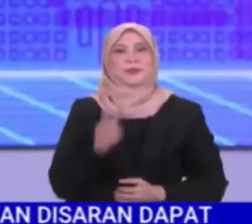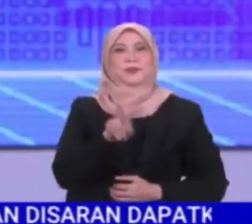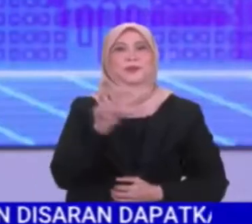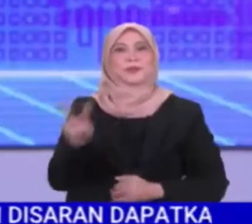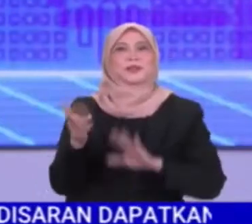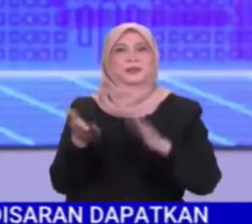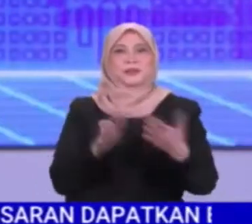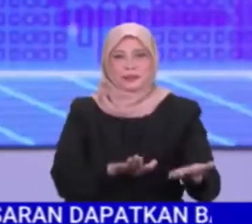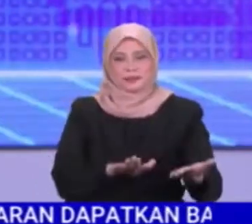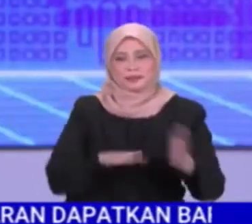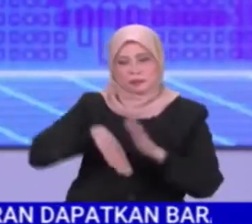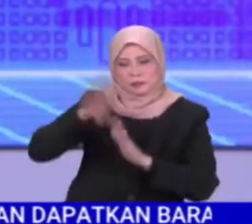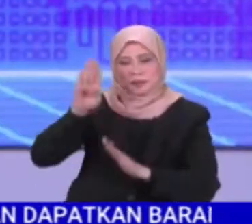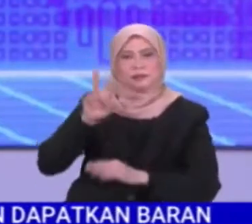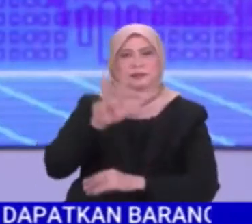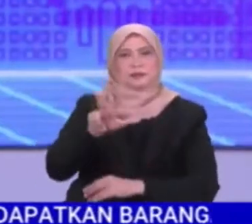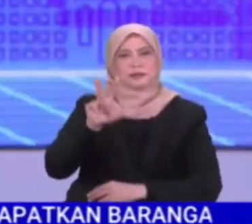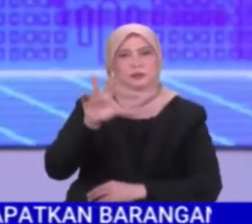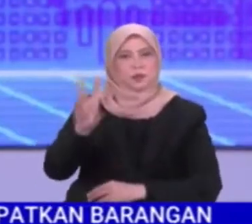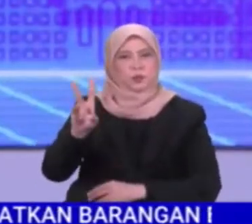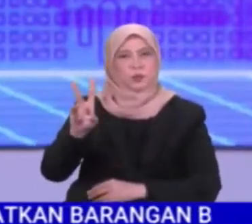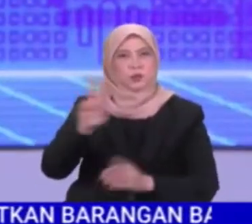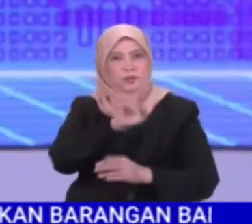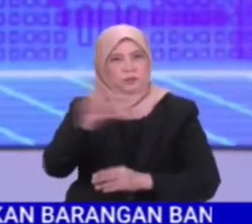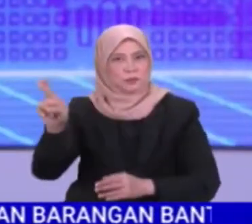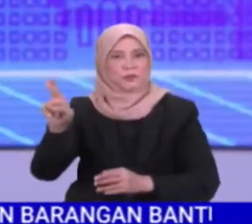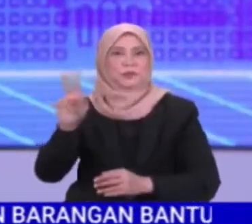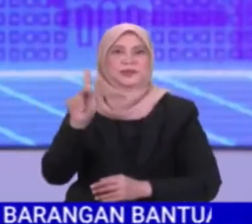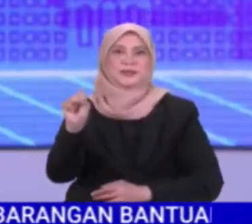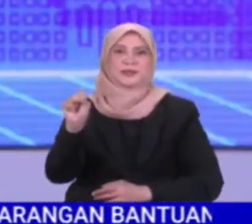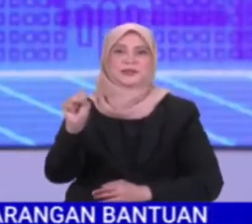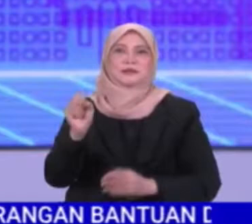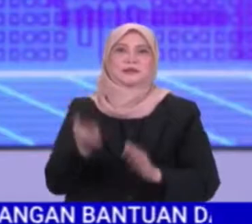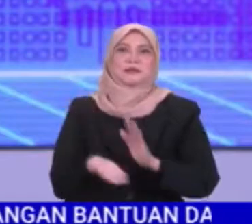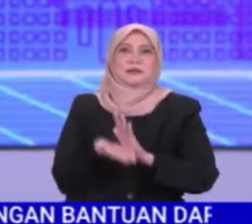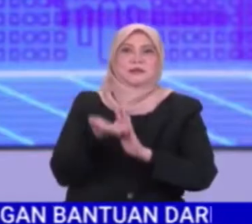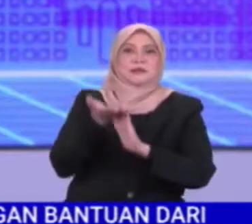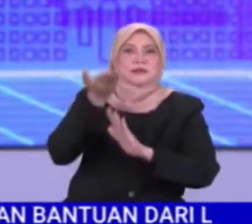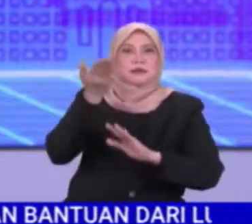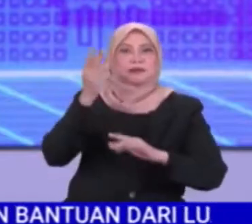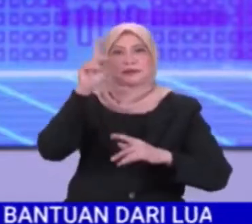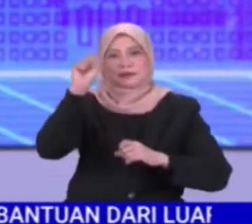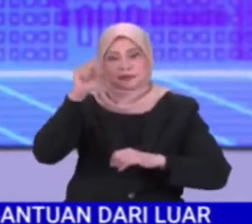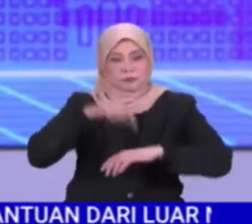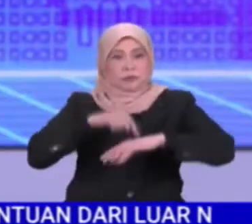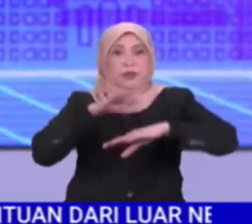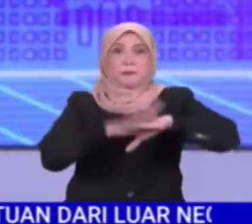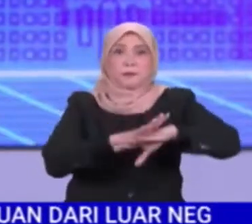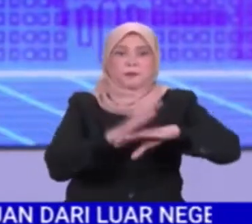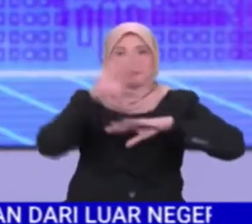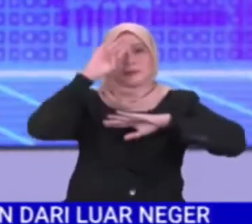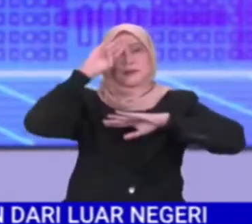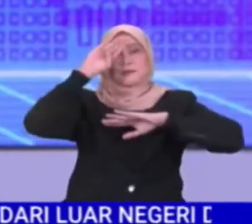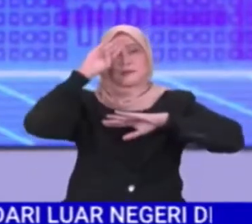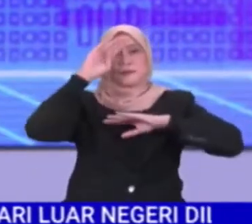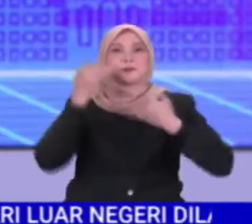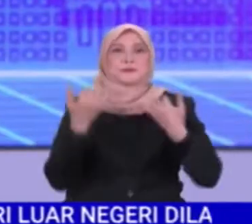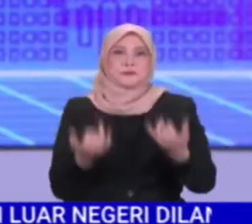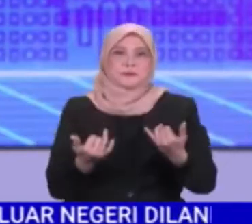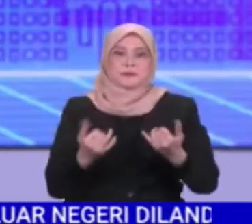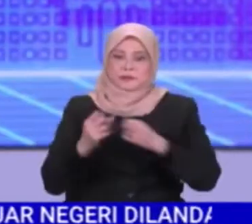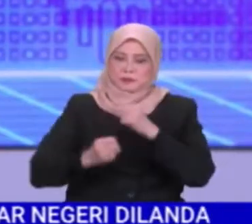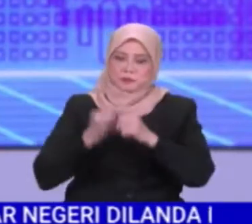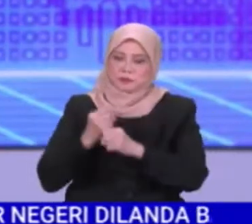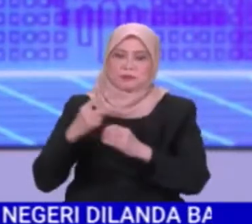22 kematian dan lebih 37,000 kes. Peningkatan kes demam denggi direkodkan setakat September tahun